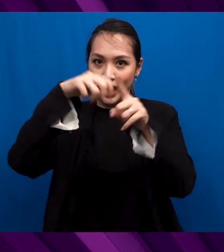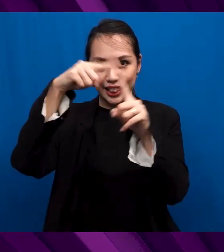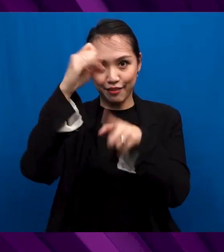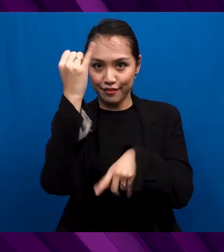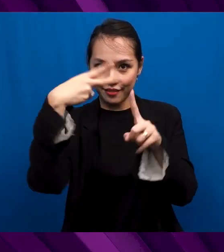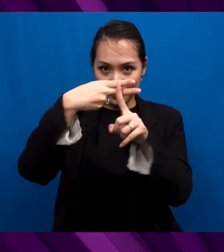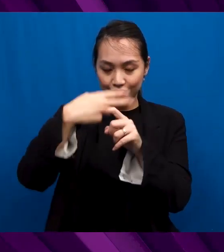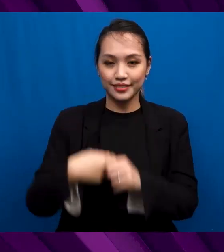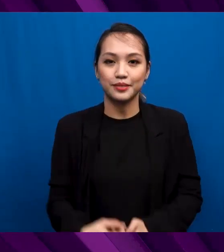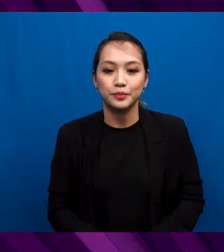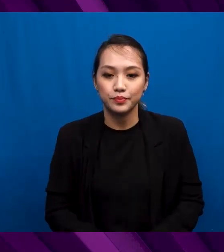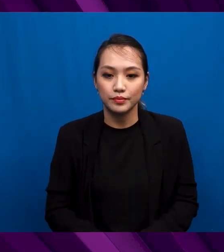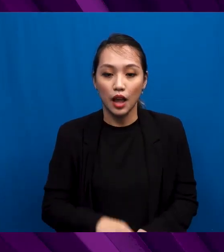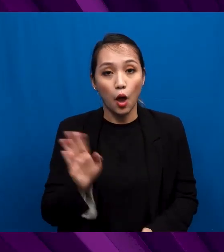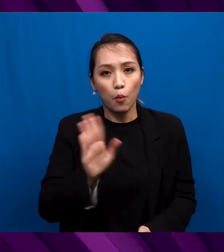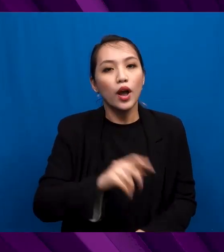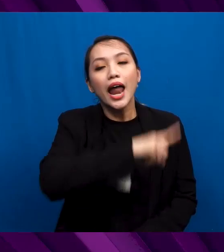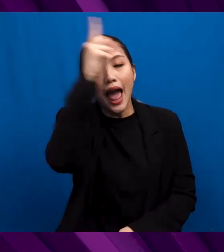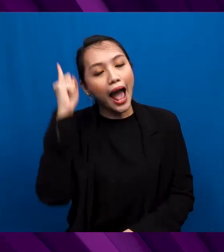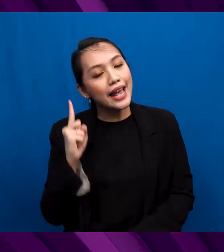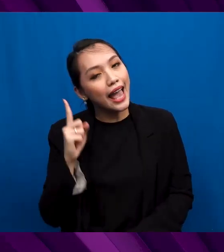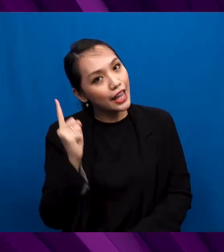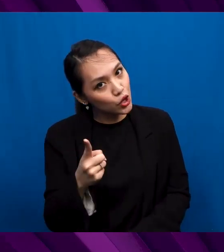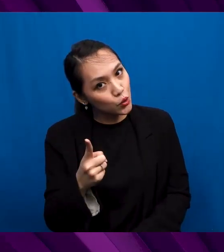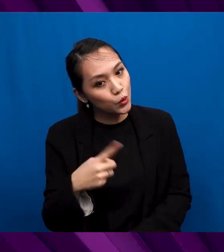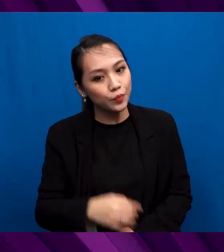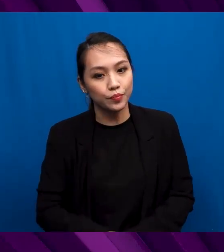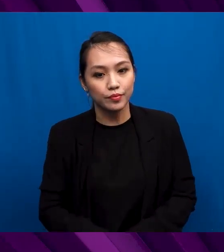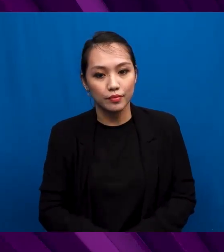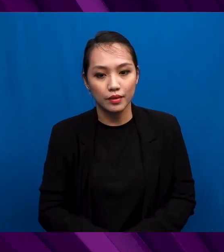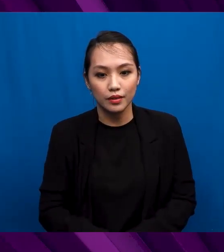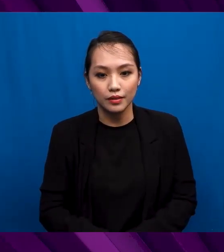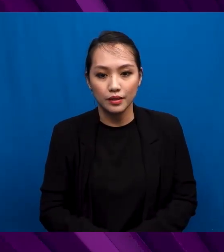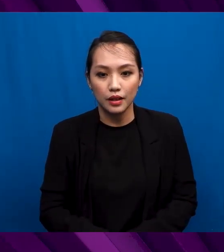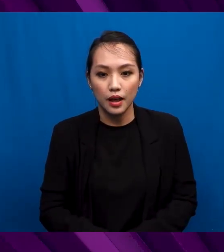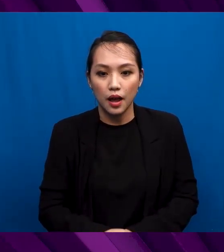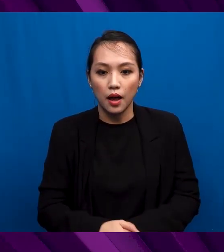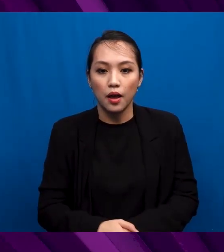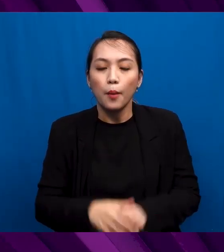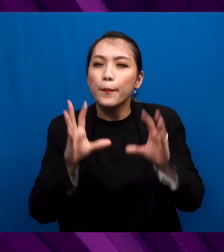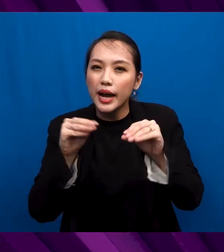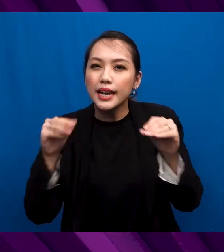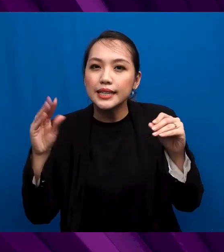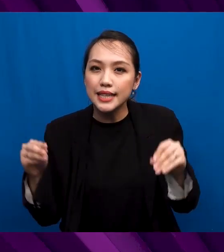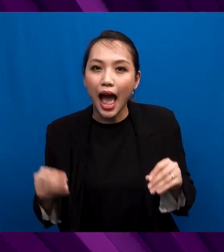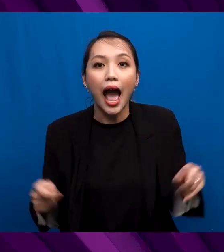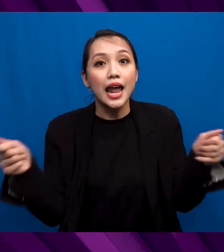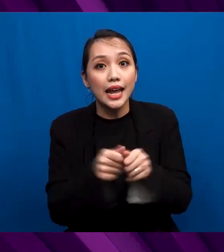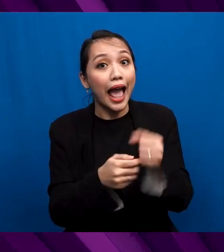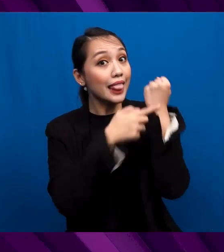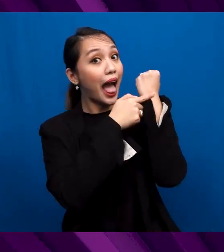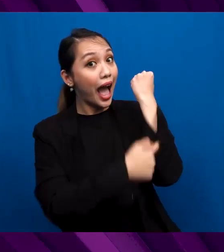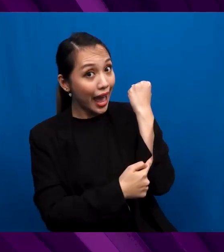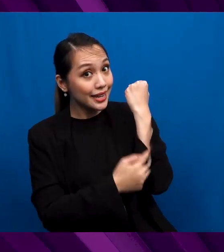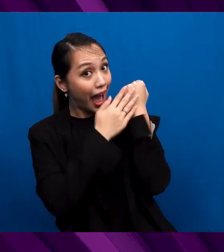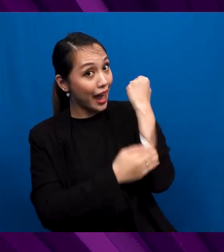Lalu, bukan hanya itu, berjuanglah baginya dengan tanganmu. Kalau berdoa melulu, iman tanpa perbuatan, kalau tidak dijemput dengan